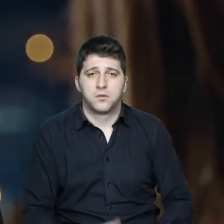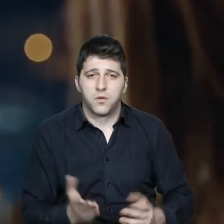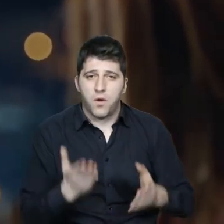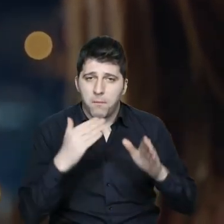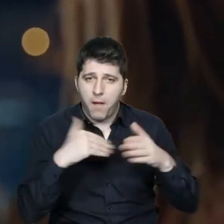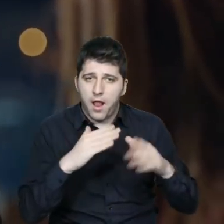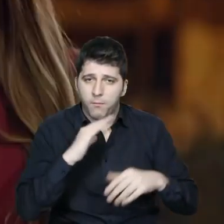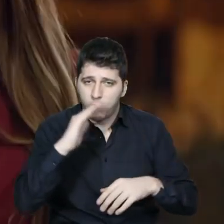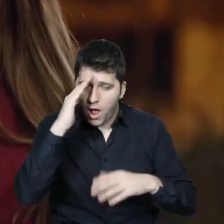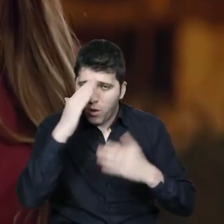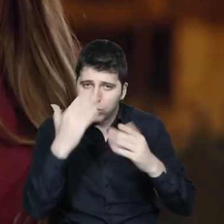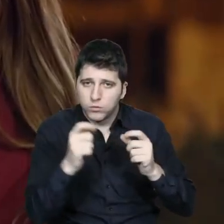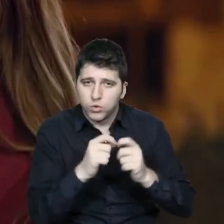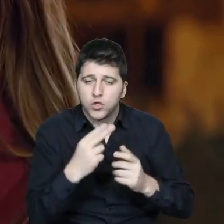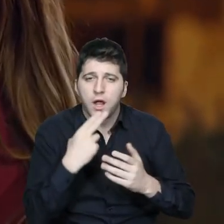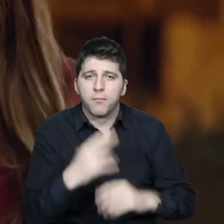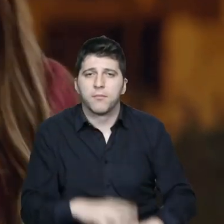Bayramınız mübarek olsun Burcu Hanım.